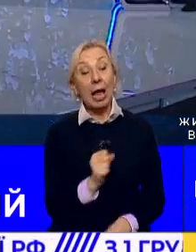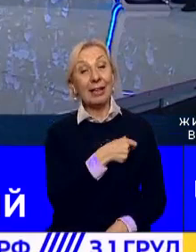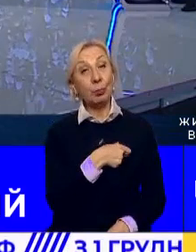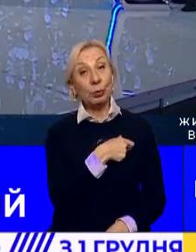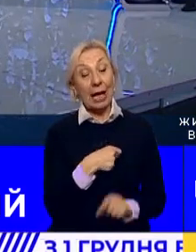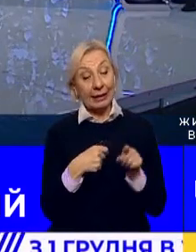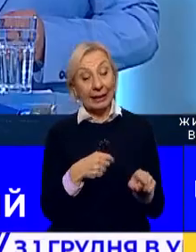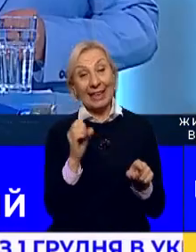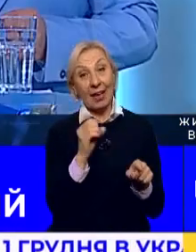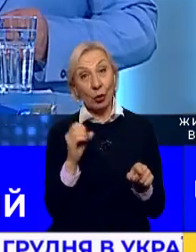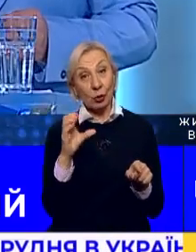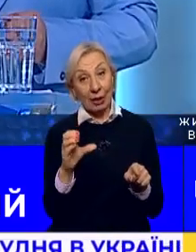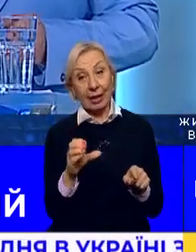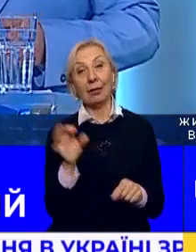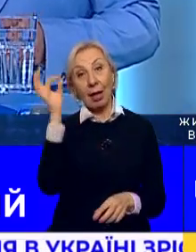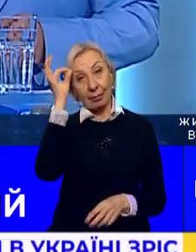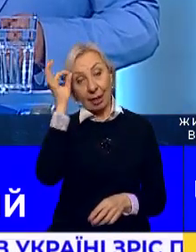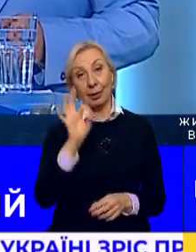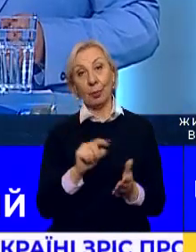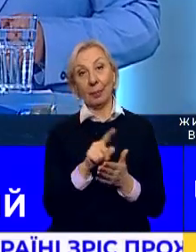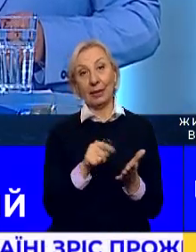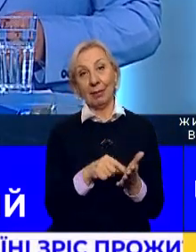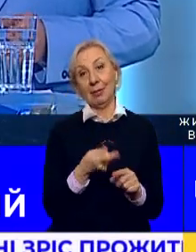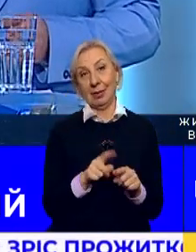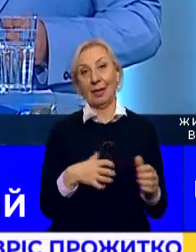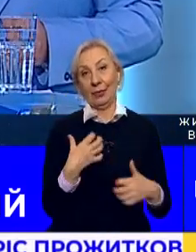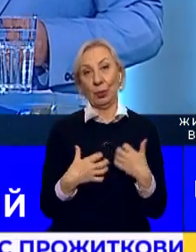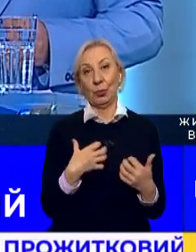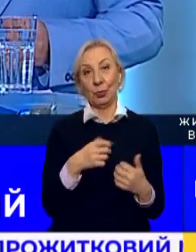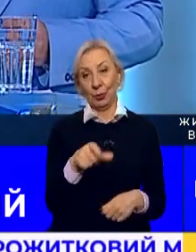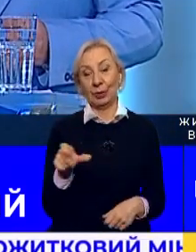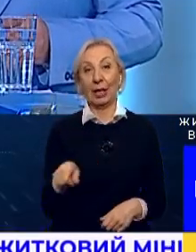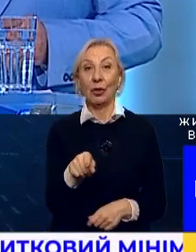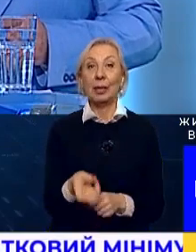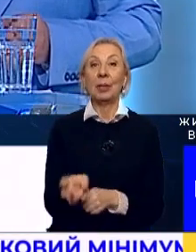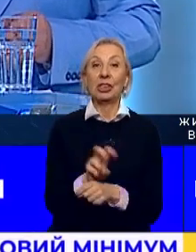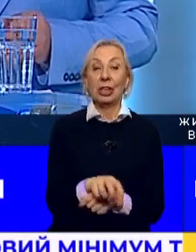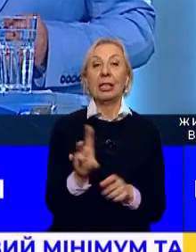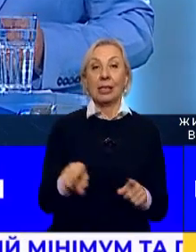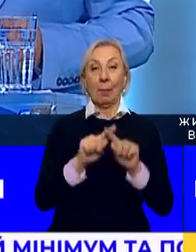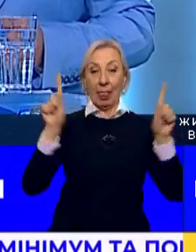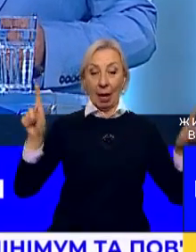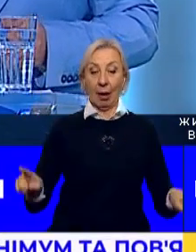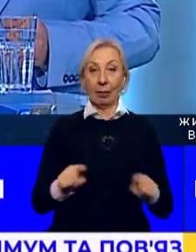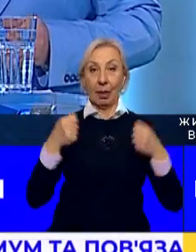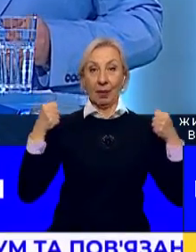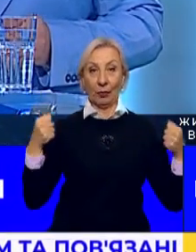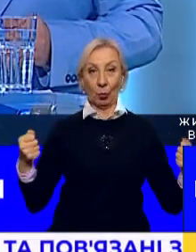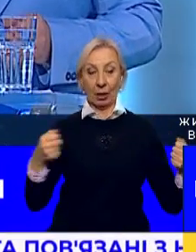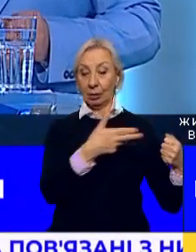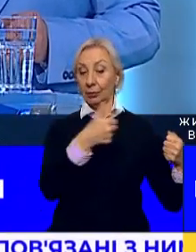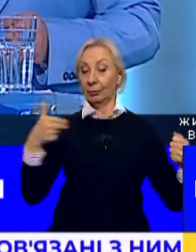про питання, які насправді хвилюють українське суспільство. Вони прийшли на засідання з плакатами у руках. На них було написано